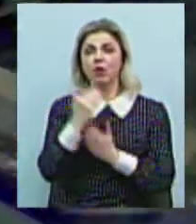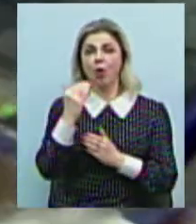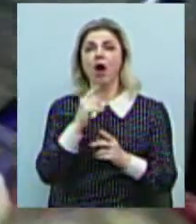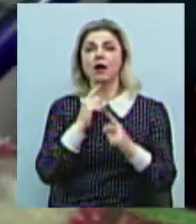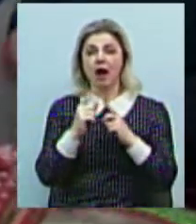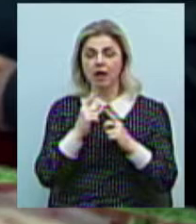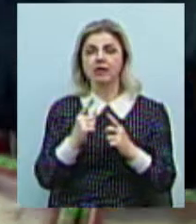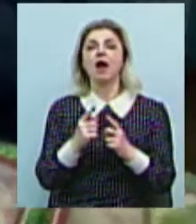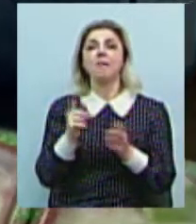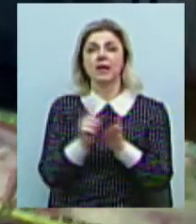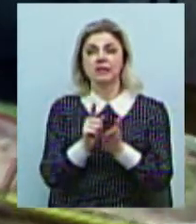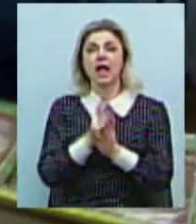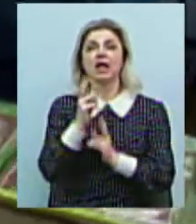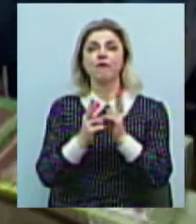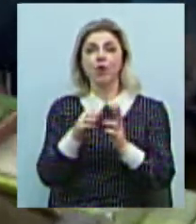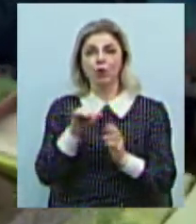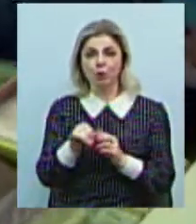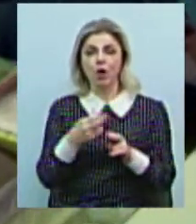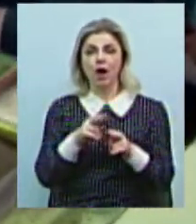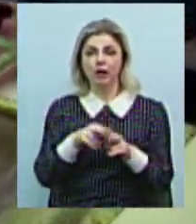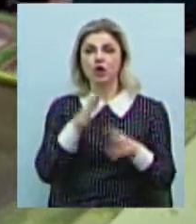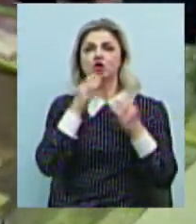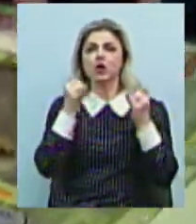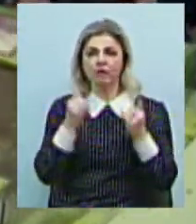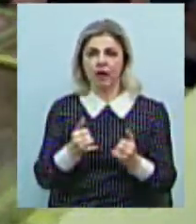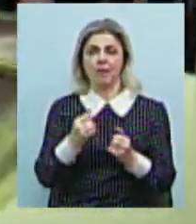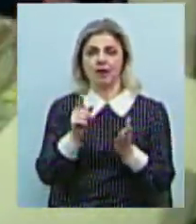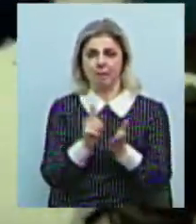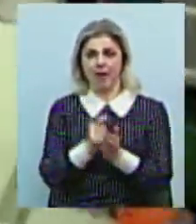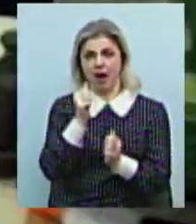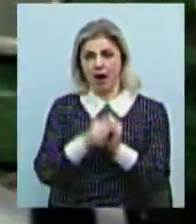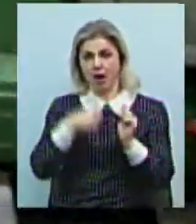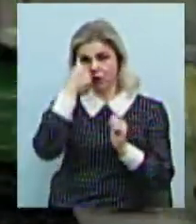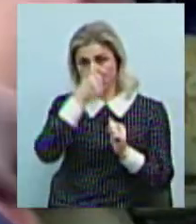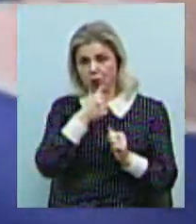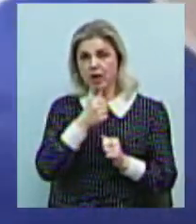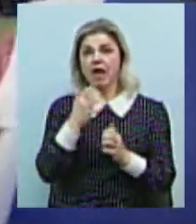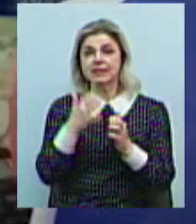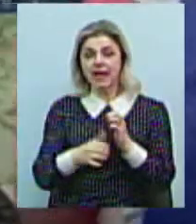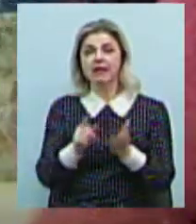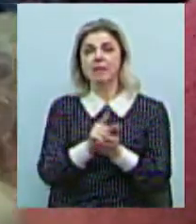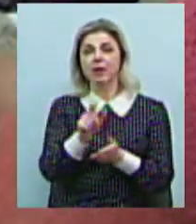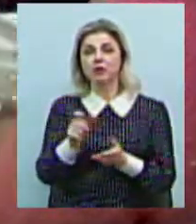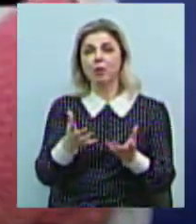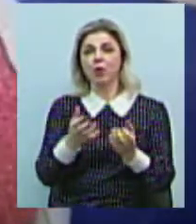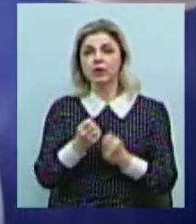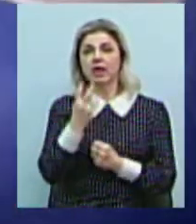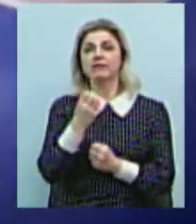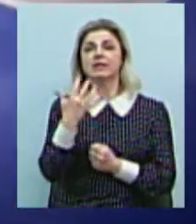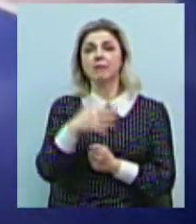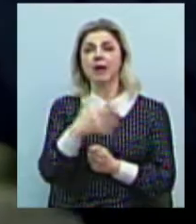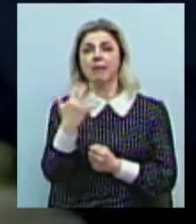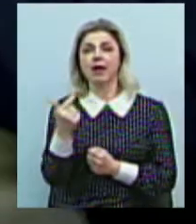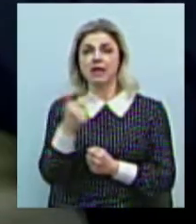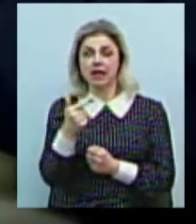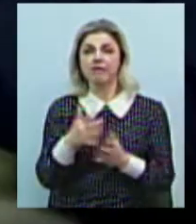реформу. Вона, зокрема, передбачала осучаснення пенсій щорічно. Цього року в середньому пенсіонери отримуватимуть на 255